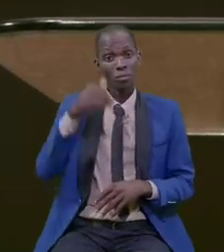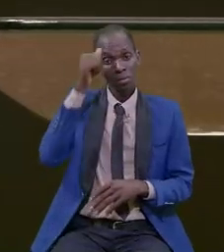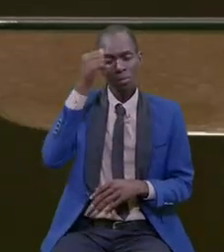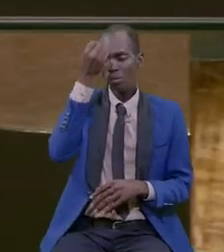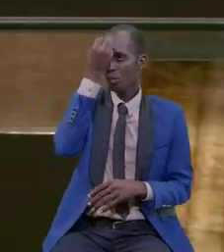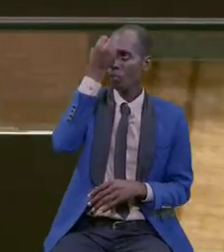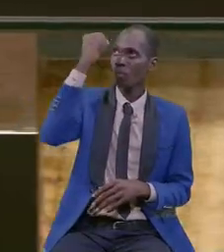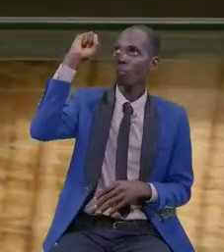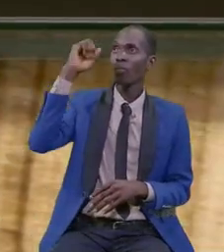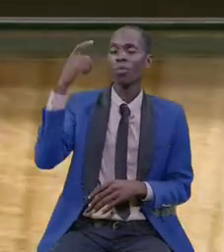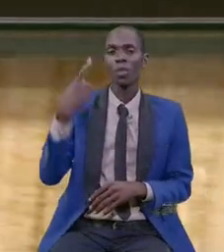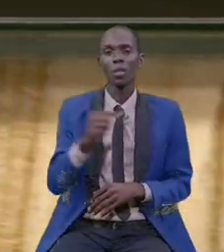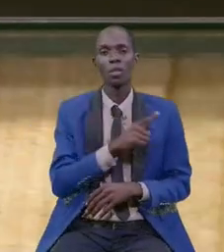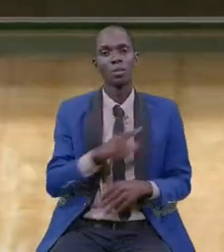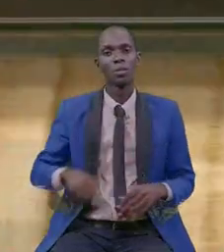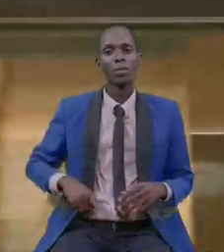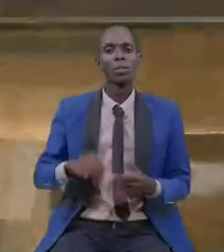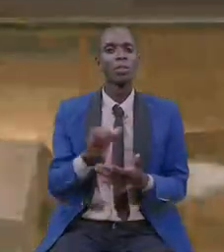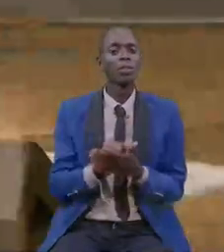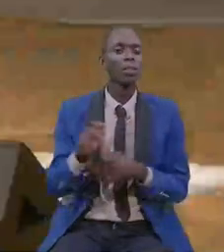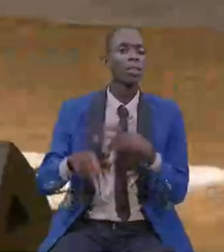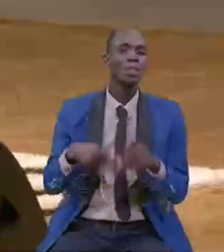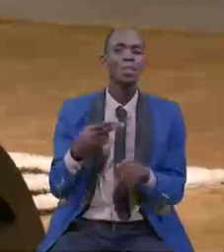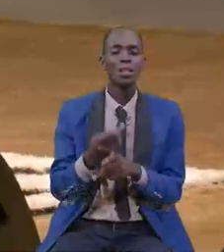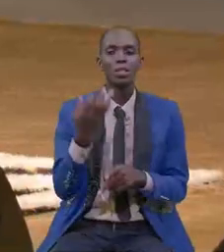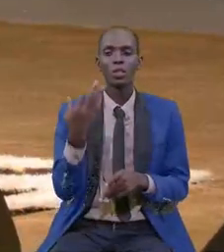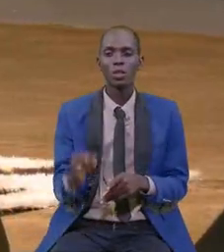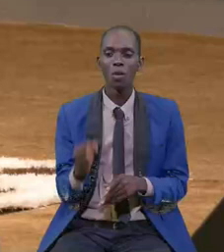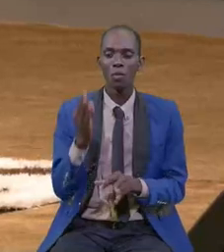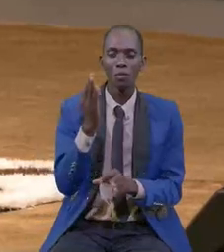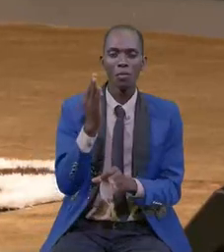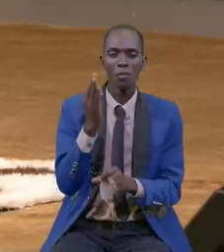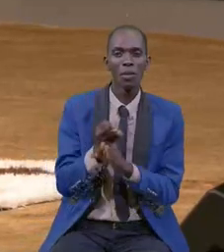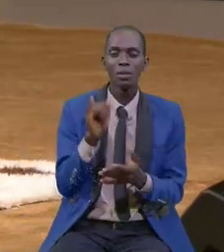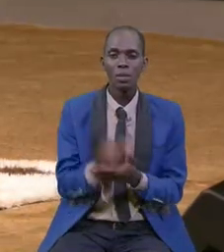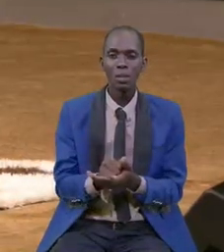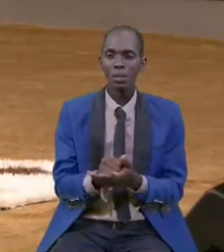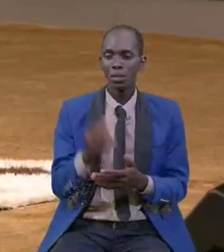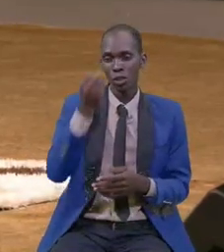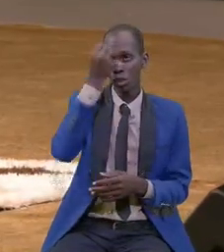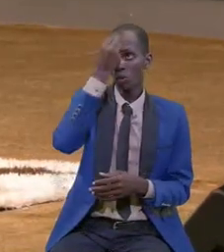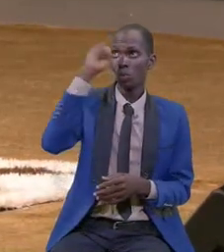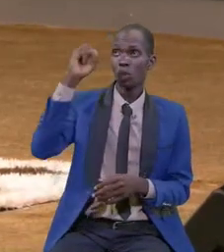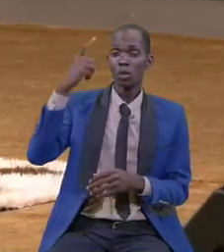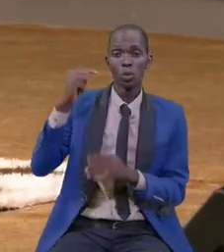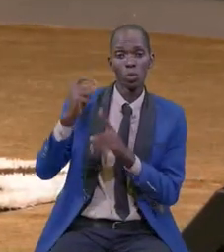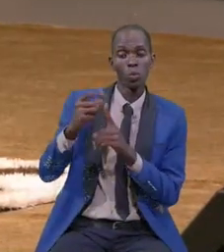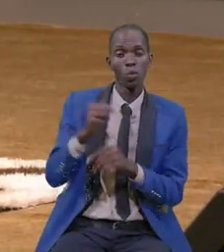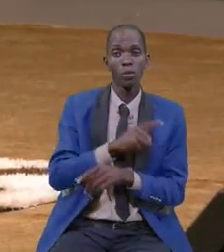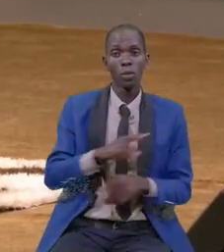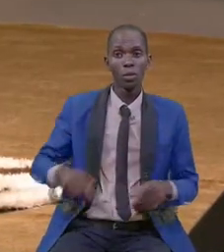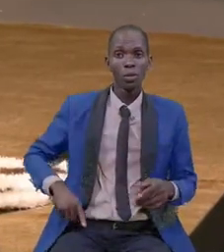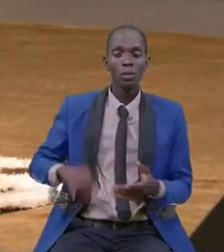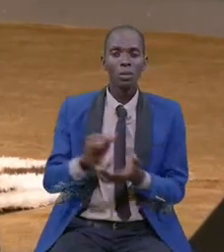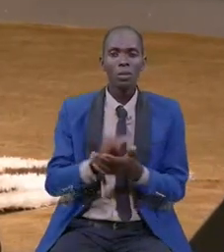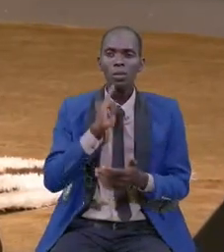au Seigneur et cette sorte de profession de foi qui obéit à la parole et qui ne suit pas